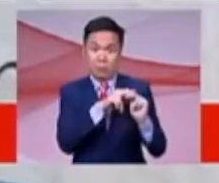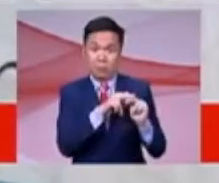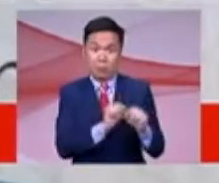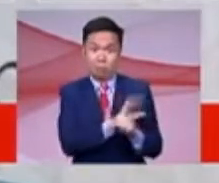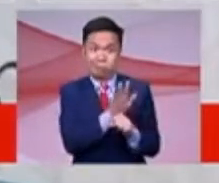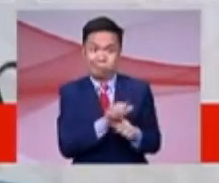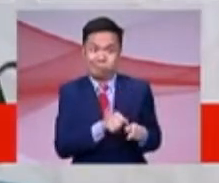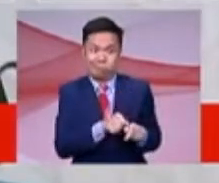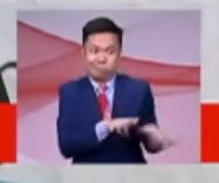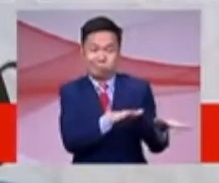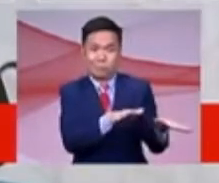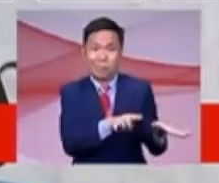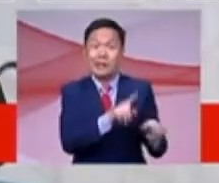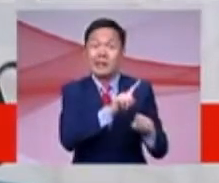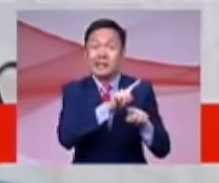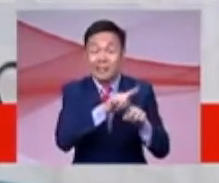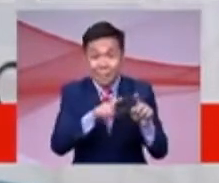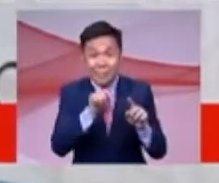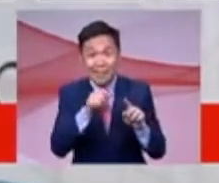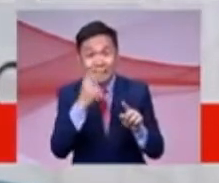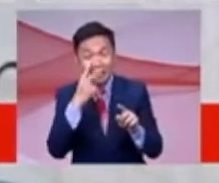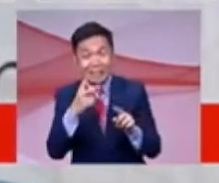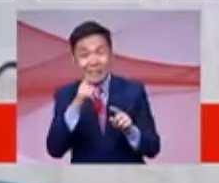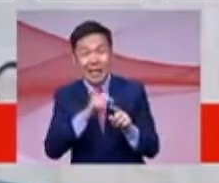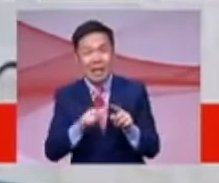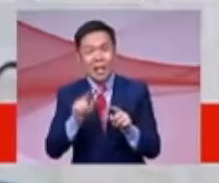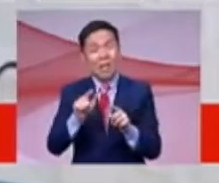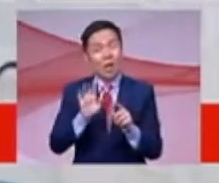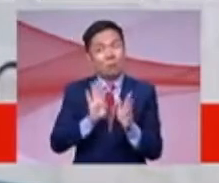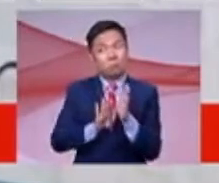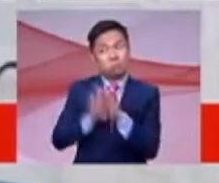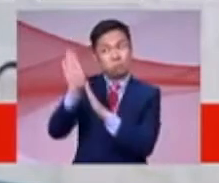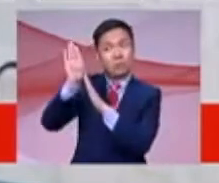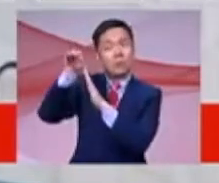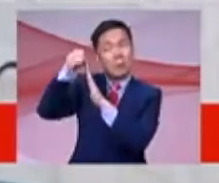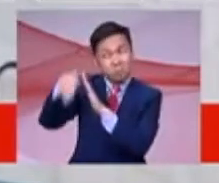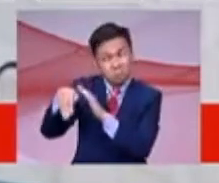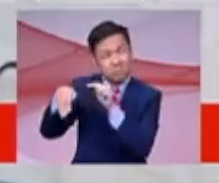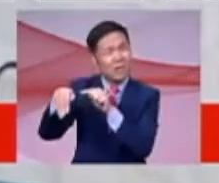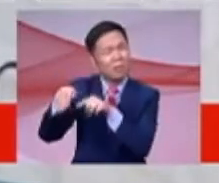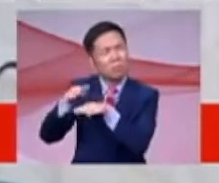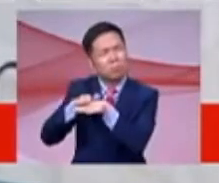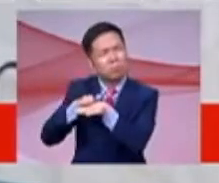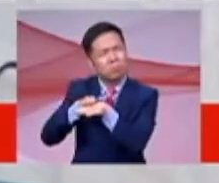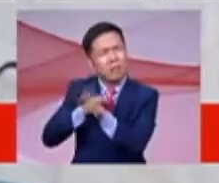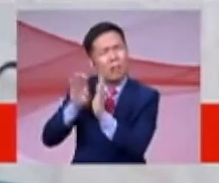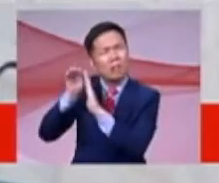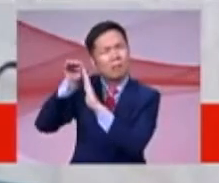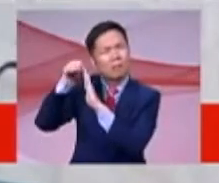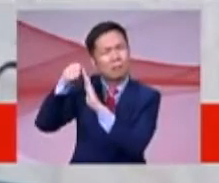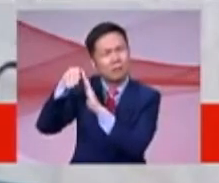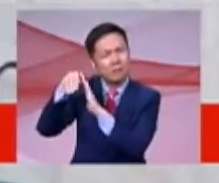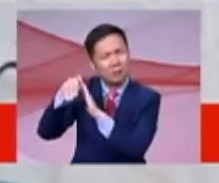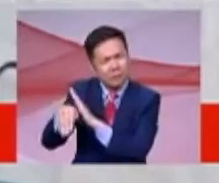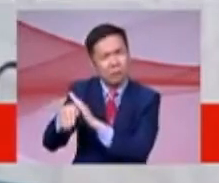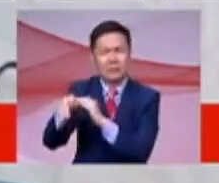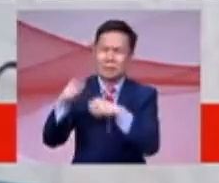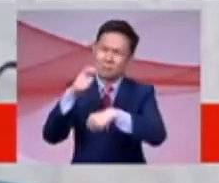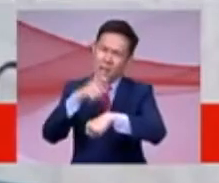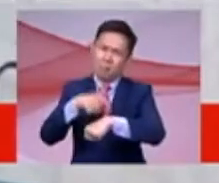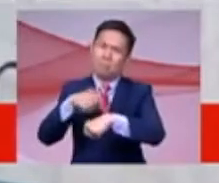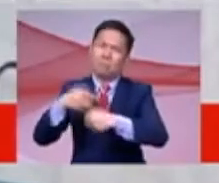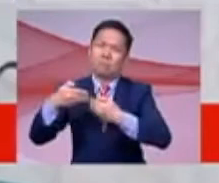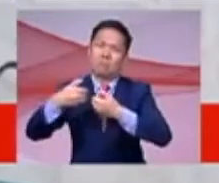meningkat. Tetapi dalam pemulihan adalah lambat. Jadi kita disarankan berhati-hati sebelum